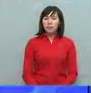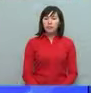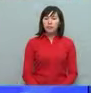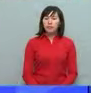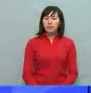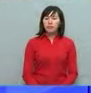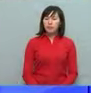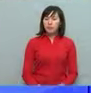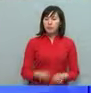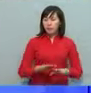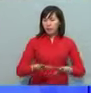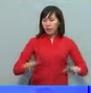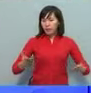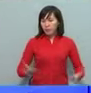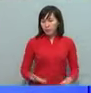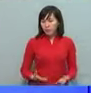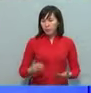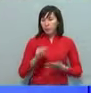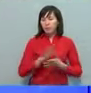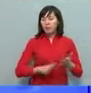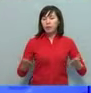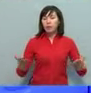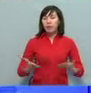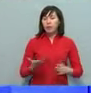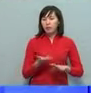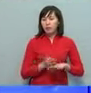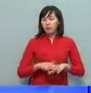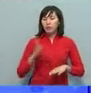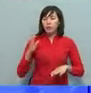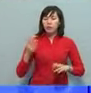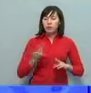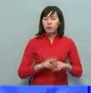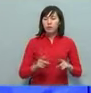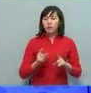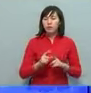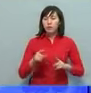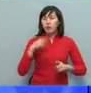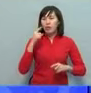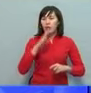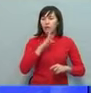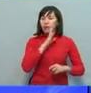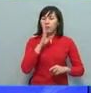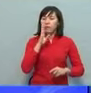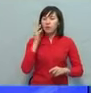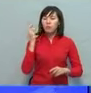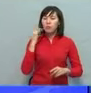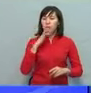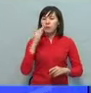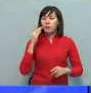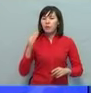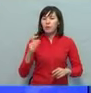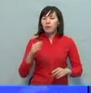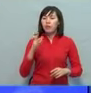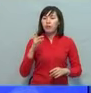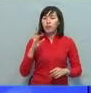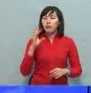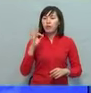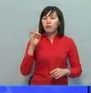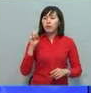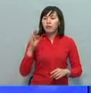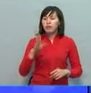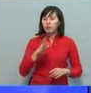Бала өмірдің жалғасы. Қанша қиындық көрсе де, осы сөзді ту еткен аналар қаншама. Солардың бірі Қасығұрт ауданында тұрады.